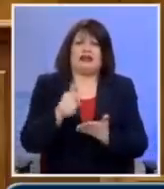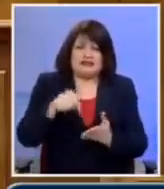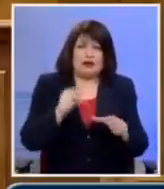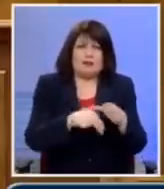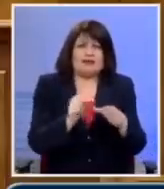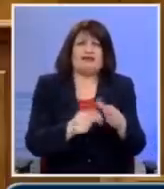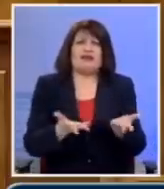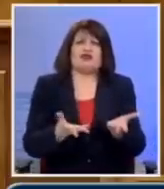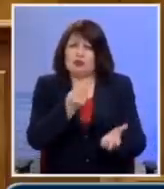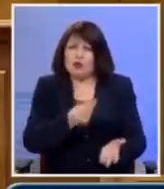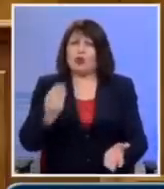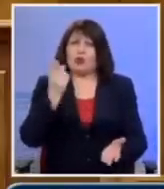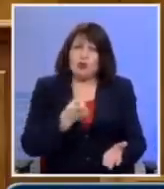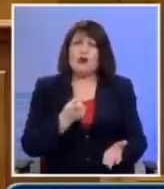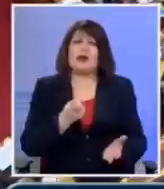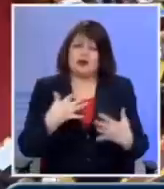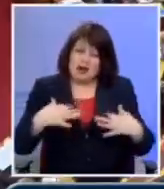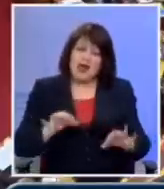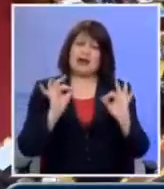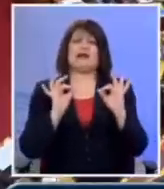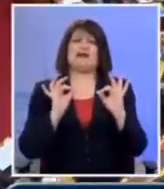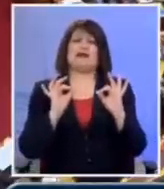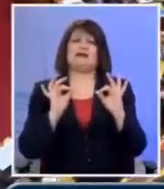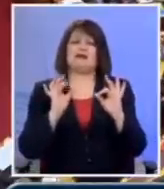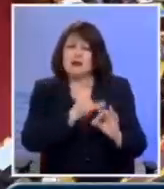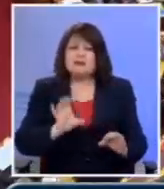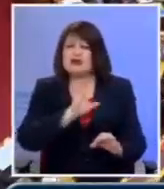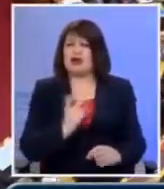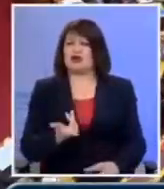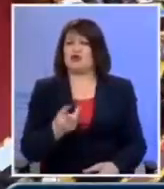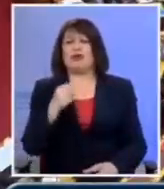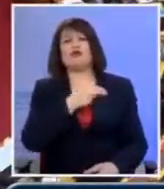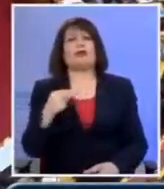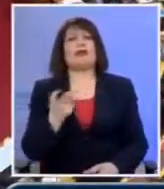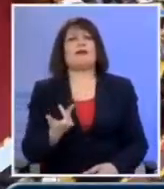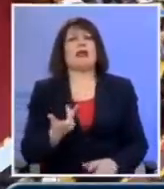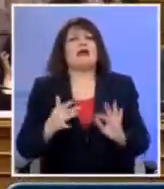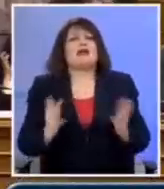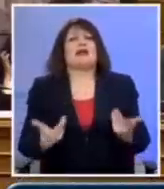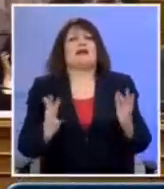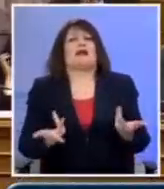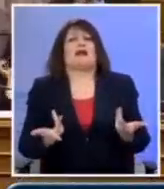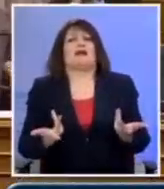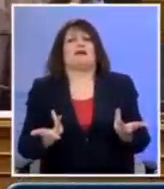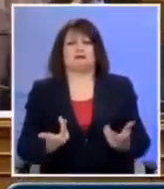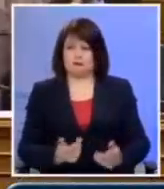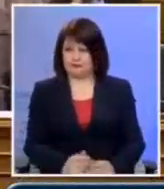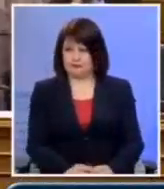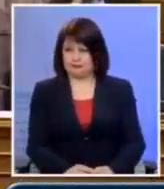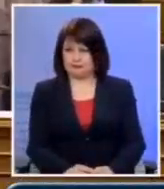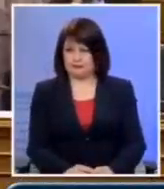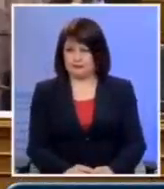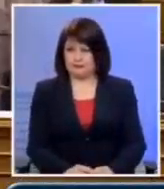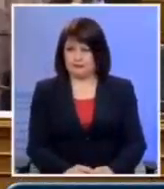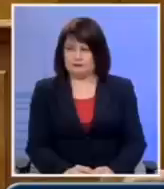ψηφιστεί, να υπερψηφιστεί και να ξεκινήσει η διερεύνηση της υπόθεσης μέσα σε αυτή την Εξεταστική Επιτροπή?